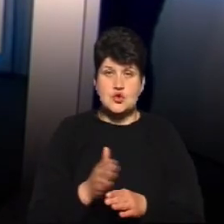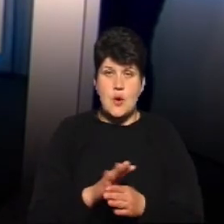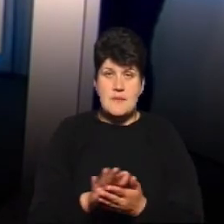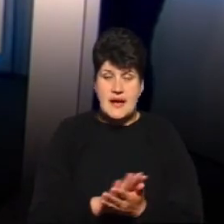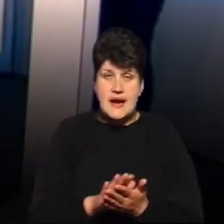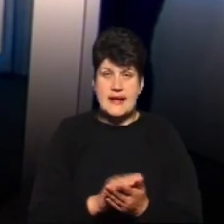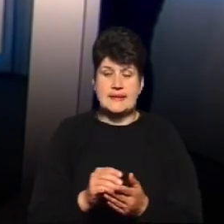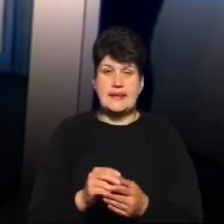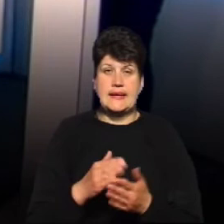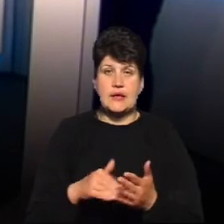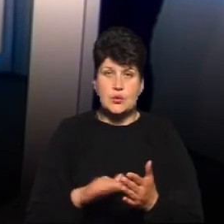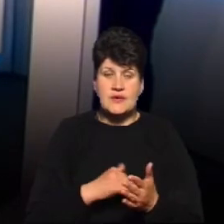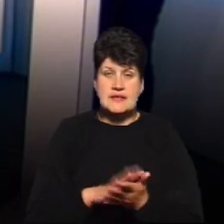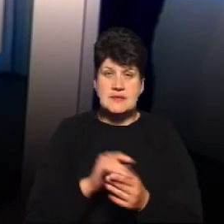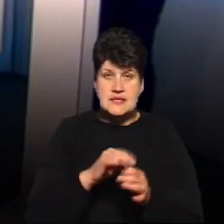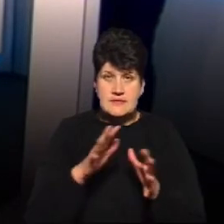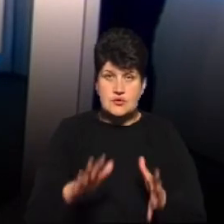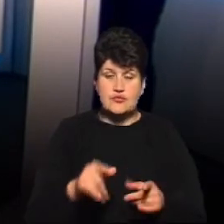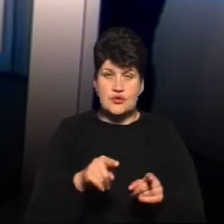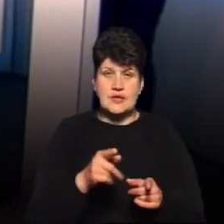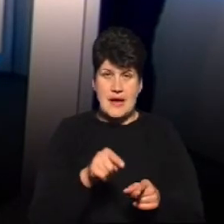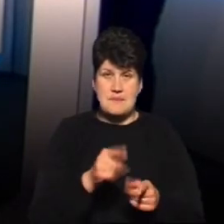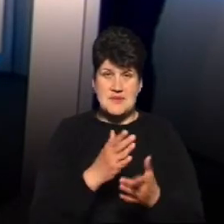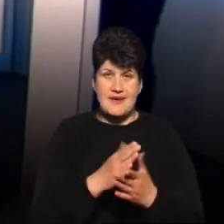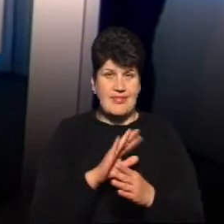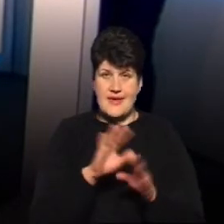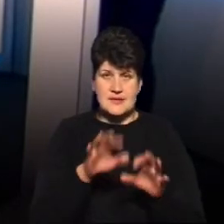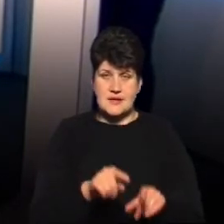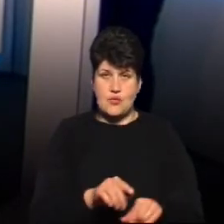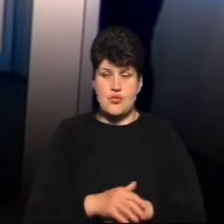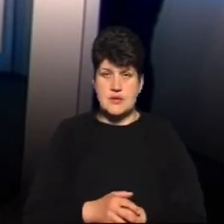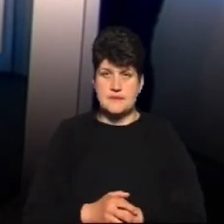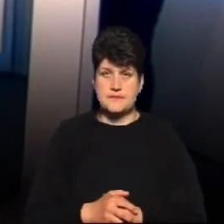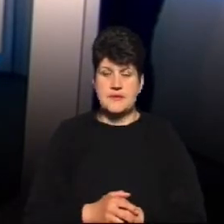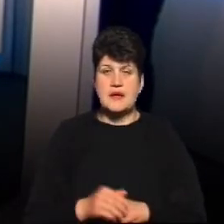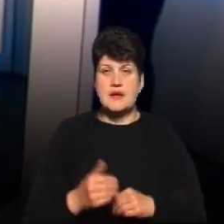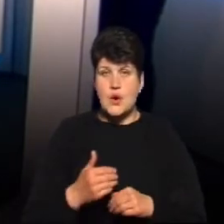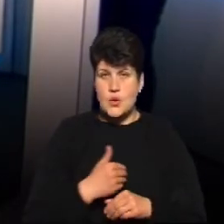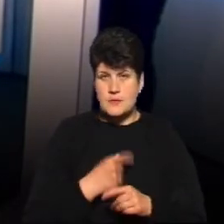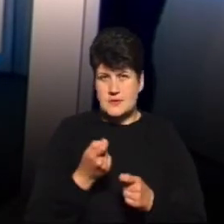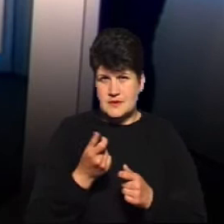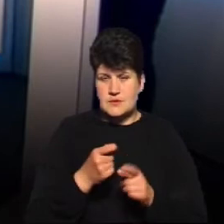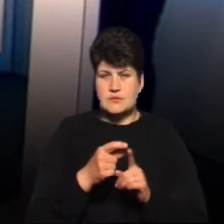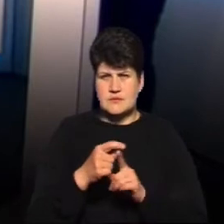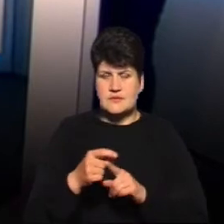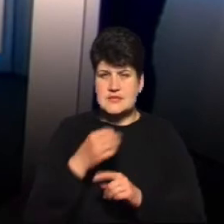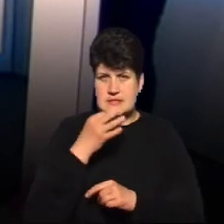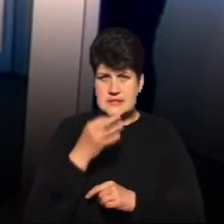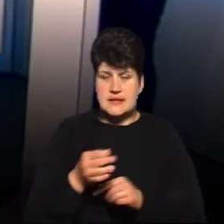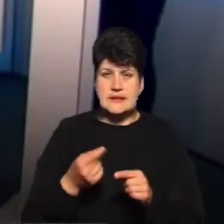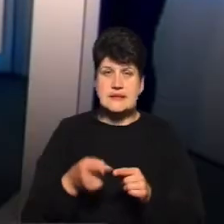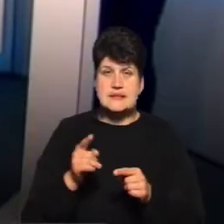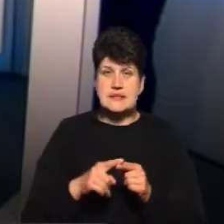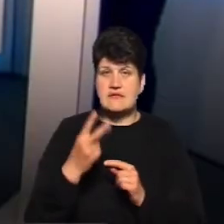засмічення, якщо воно там є незаконним. Власне, я також хотів пару слів про це сказати. Це 2 роки тому,